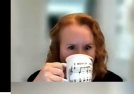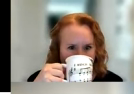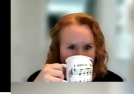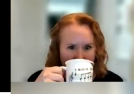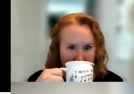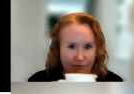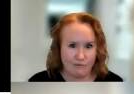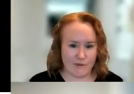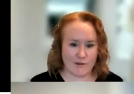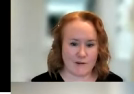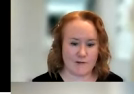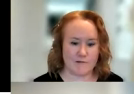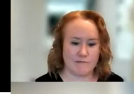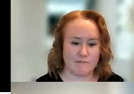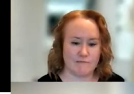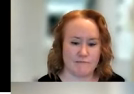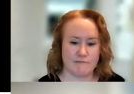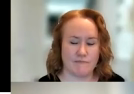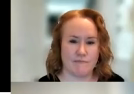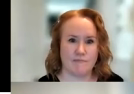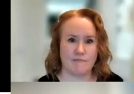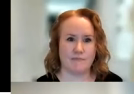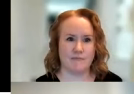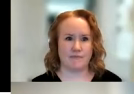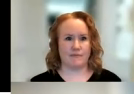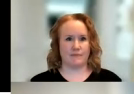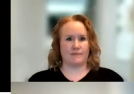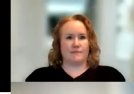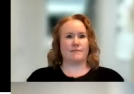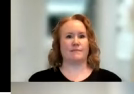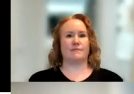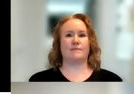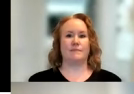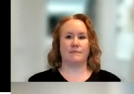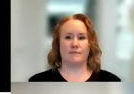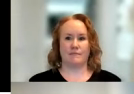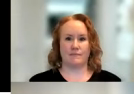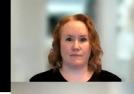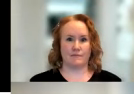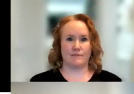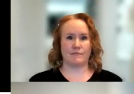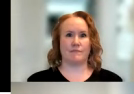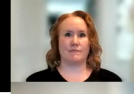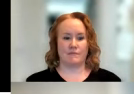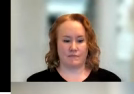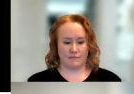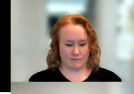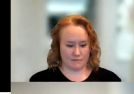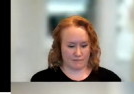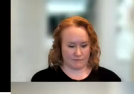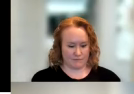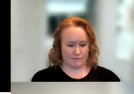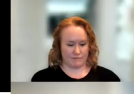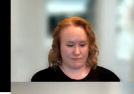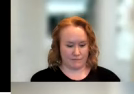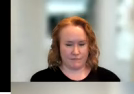parametre. Det for det første disse varene og tjenestene som mest relevante for den sosioøkonomiske integrasjonen I samfunnet